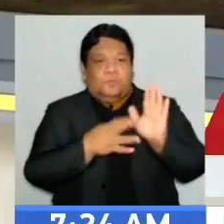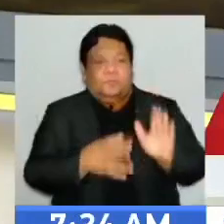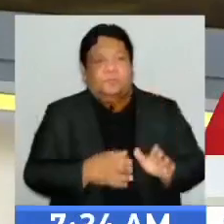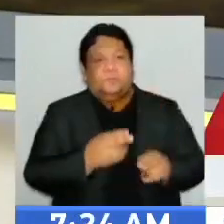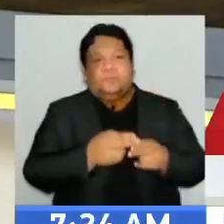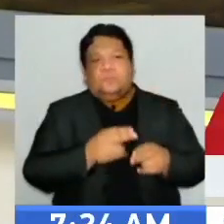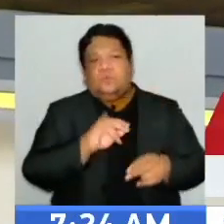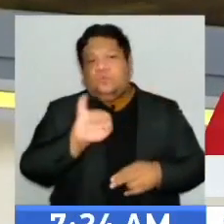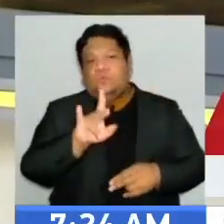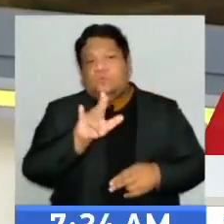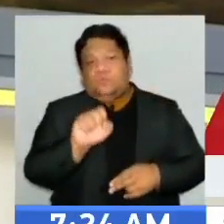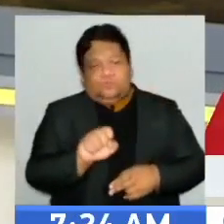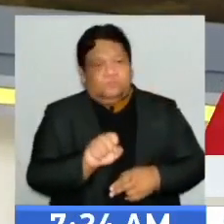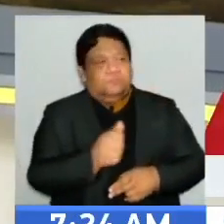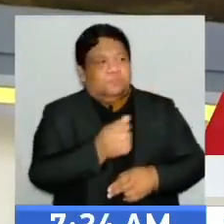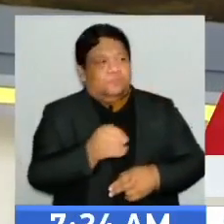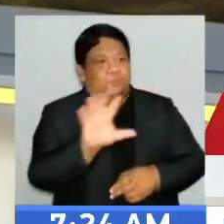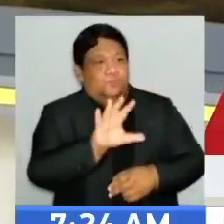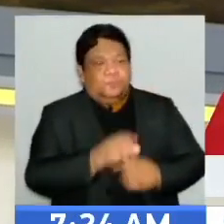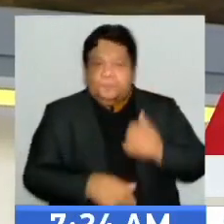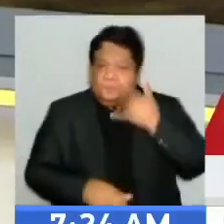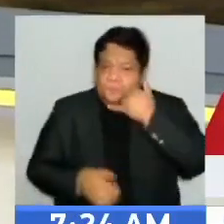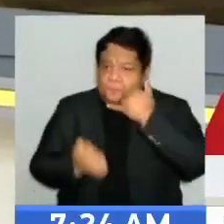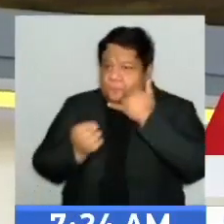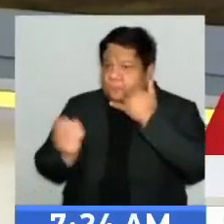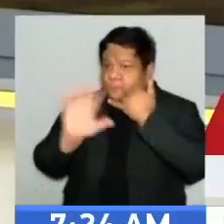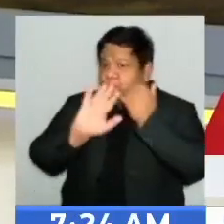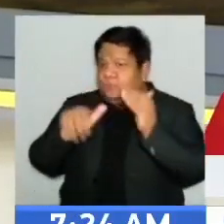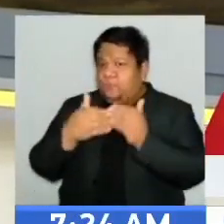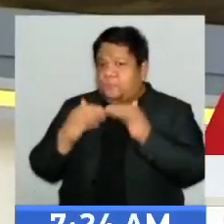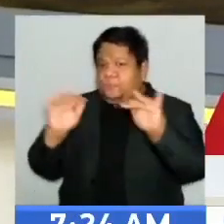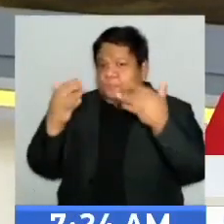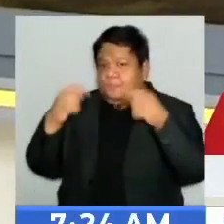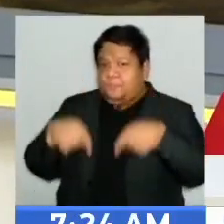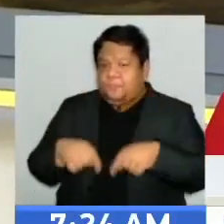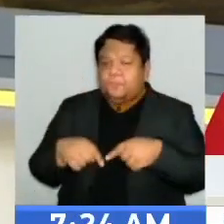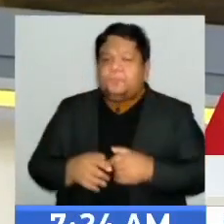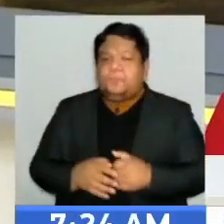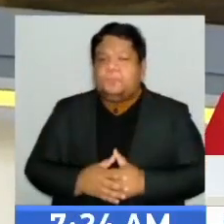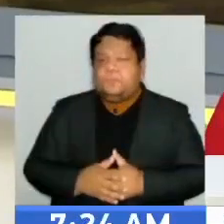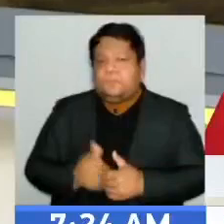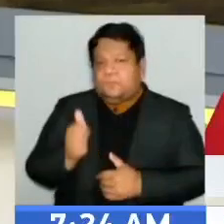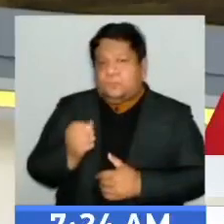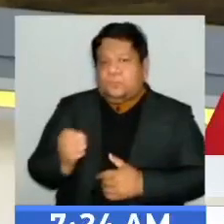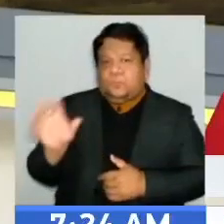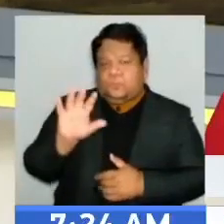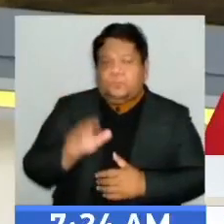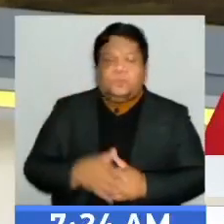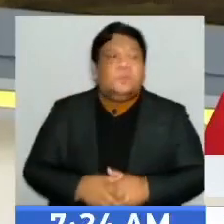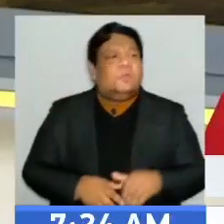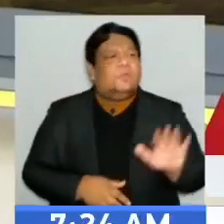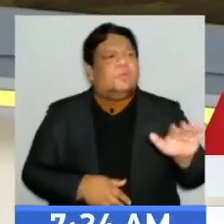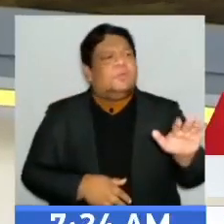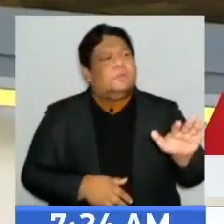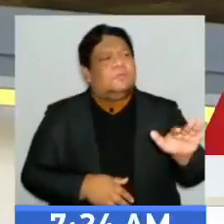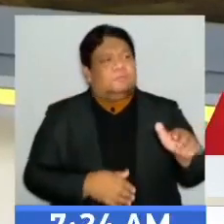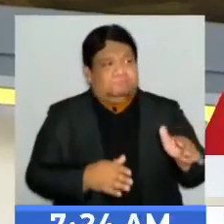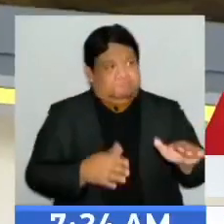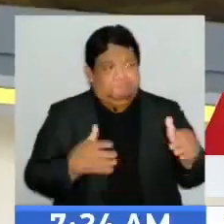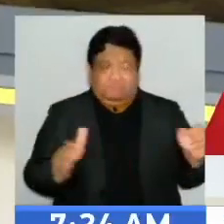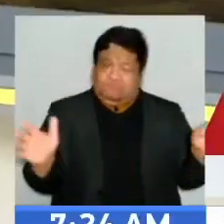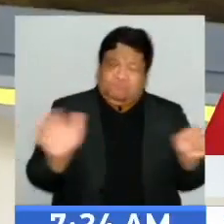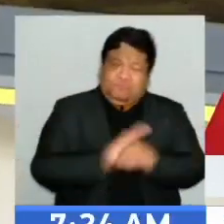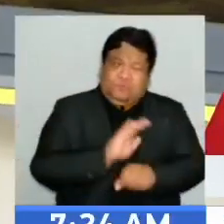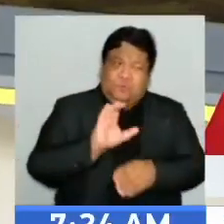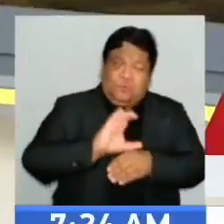ng taga-subaybay dito sa inyong programa. Isang magandang umaga po. Julius, totally wala na ba talagang tatao doon sa